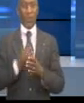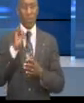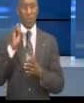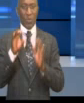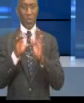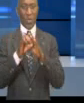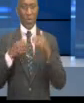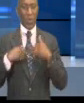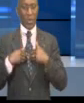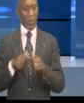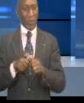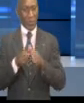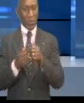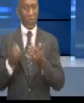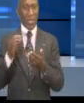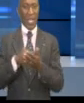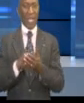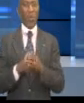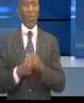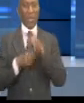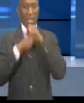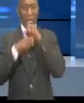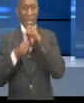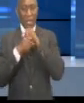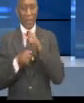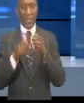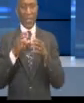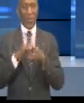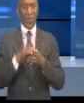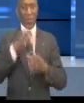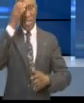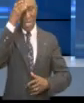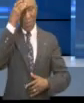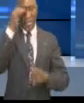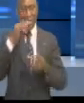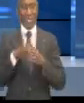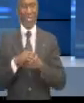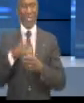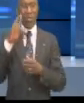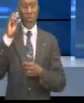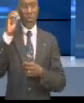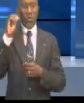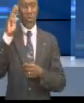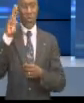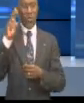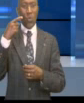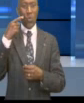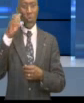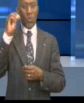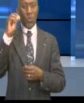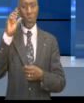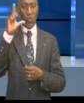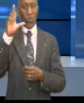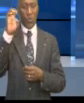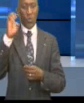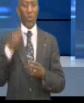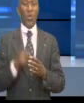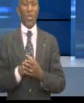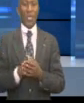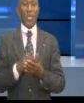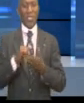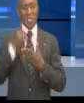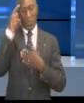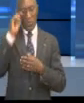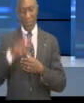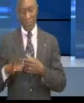sur l'étendue de la ville de Lubumbashi. La vaccination se fait dans les centres de santé dans différents quartiers et concerne les enfants de